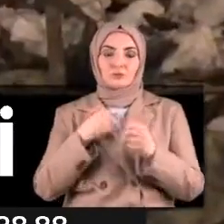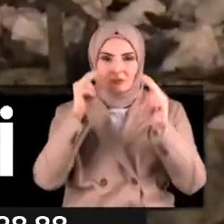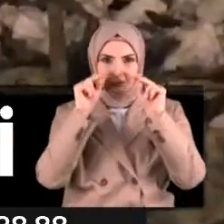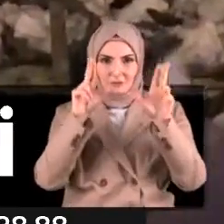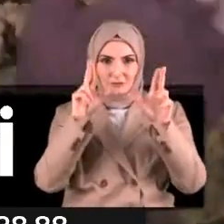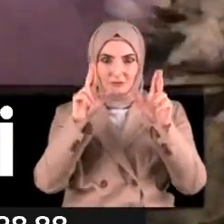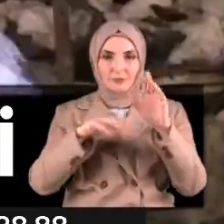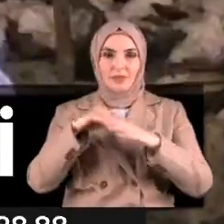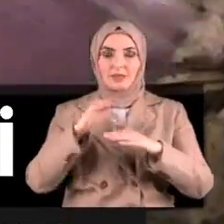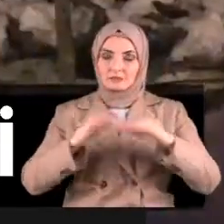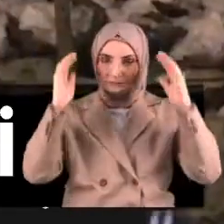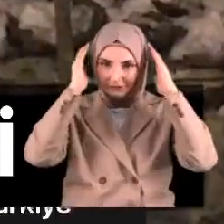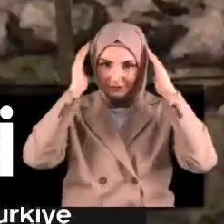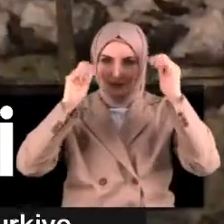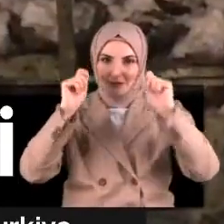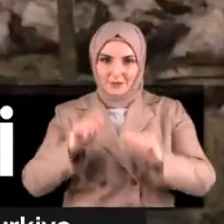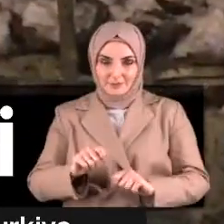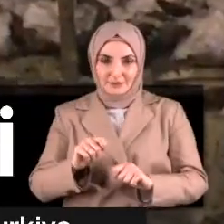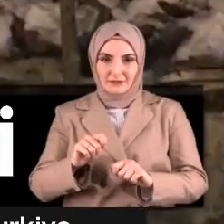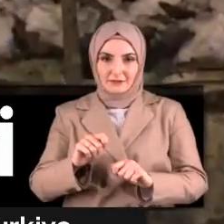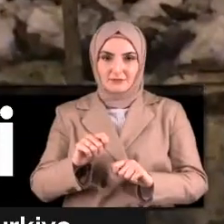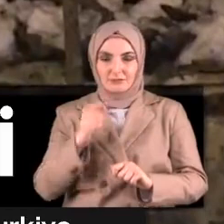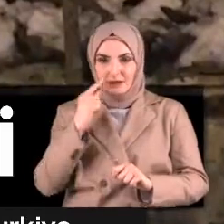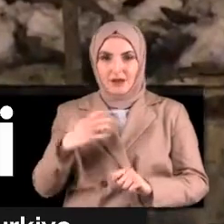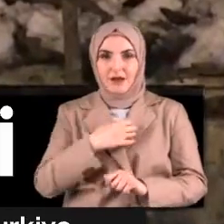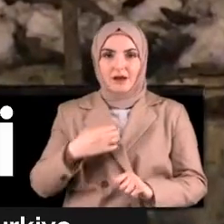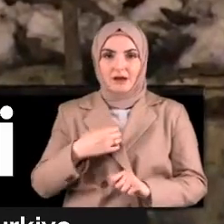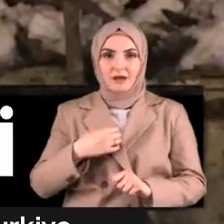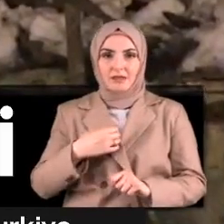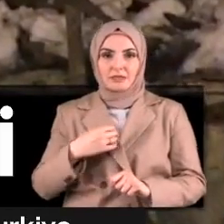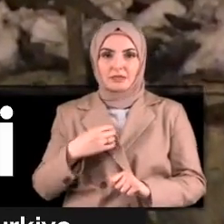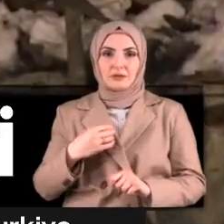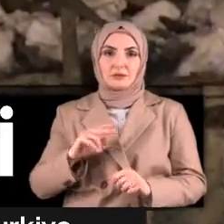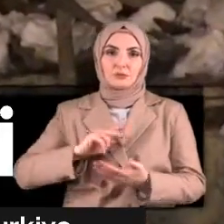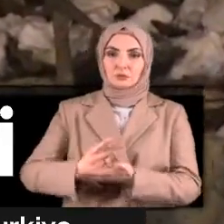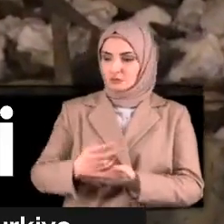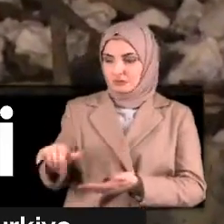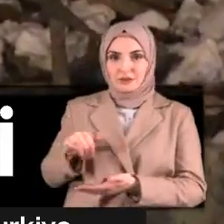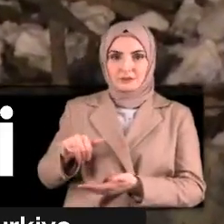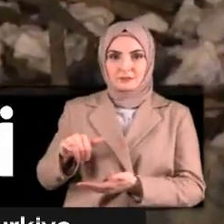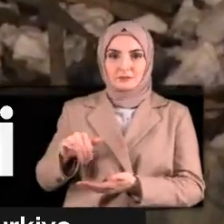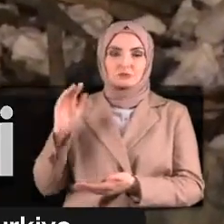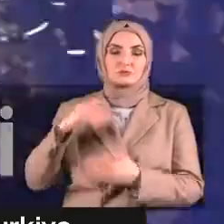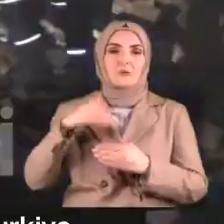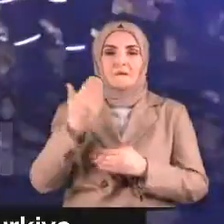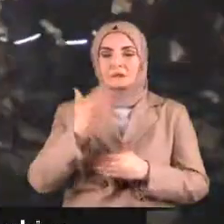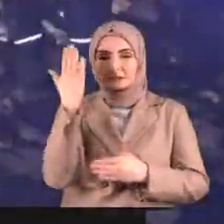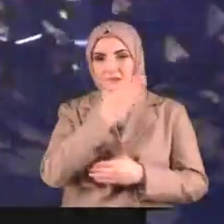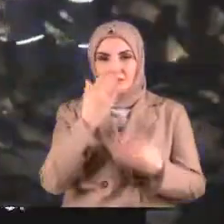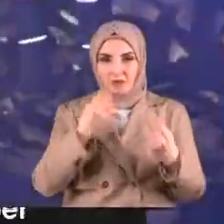annem yanıma düştü. Birden simsiyah bir alan oluştu gün ışığında. Neyse baktım, ondan sonra telefonum yanıma düştü. Telefonumu hemen saraldım.